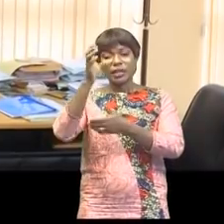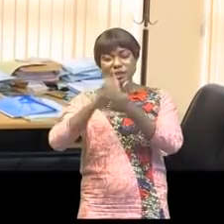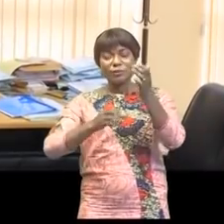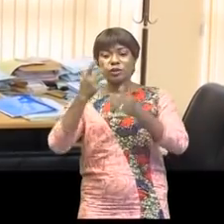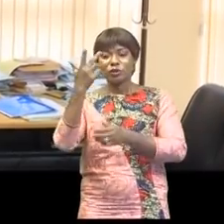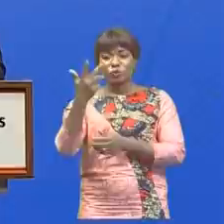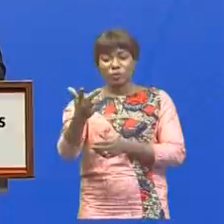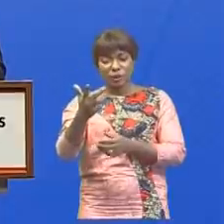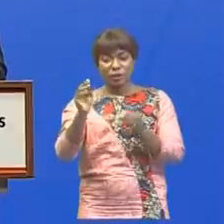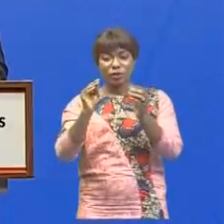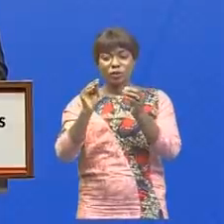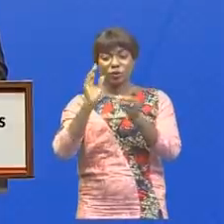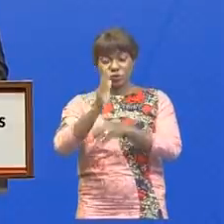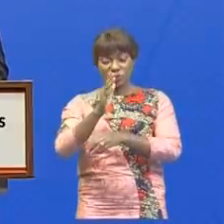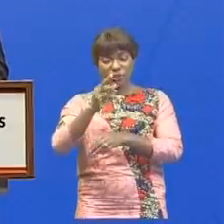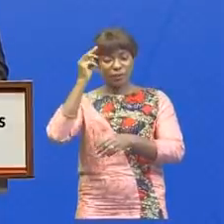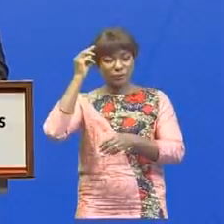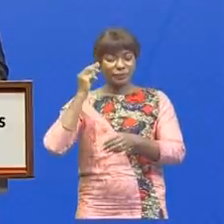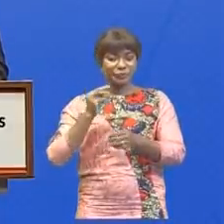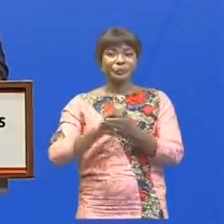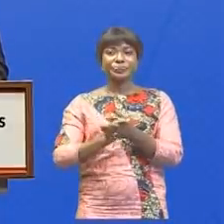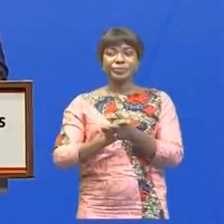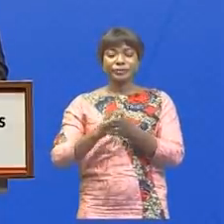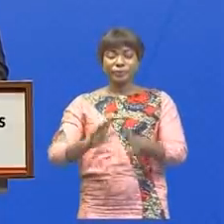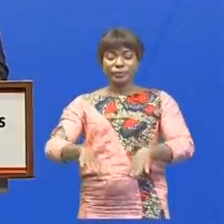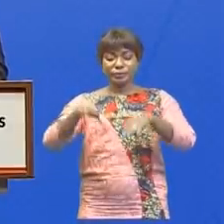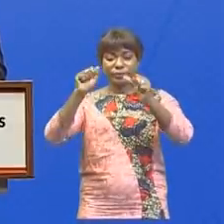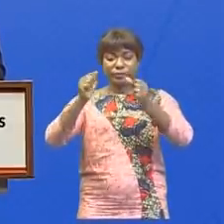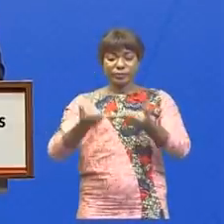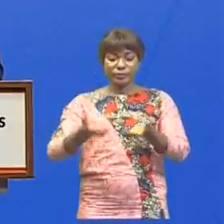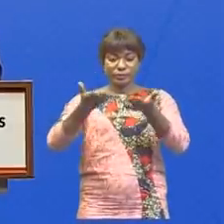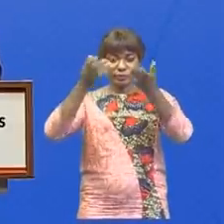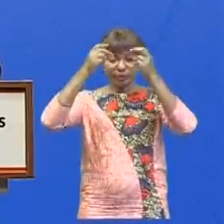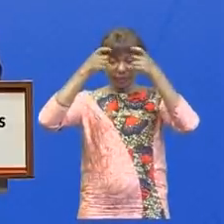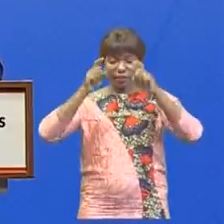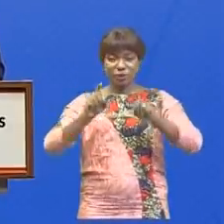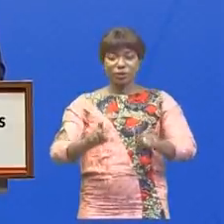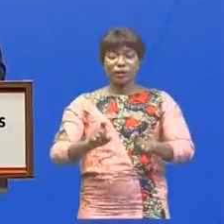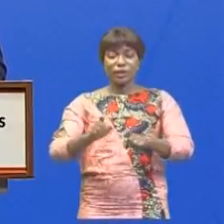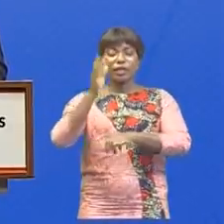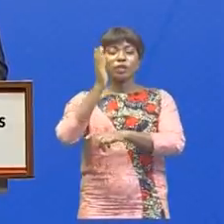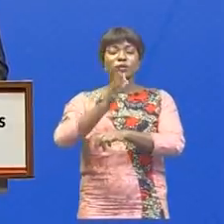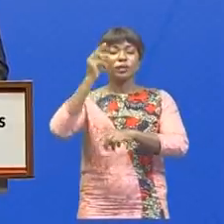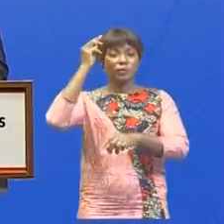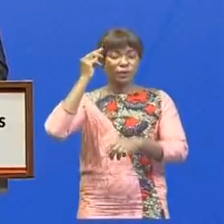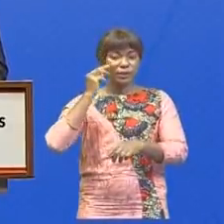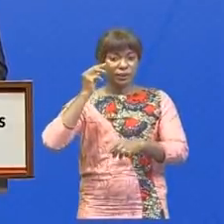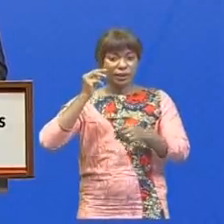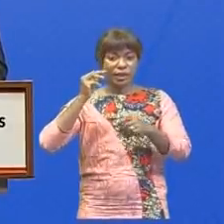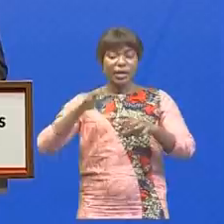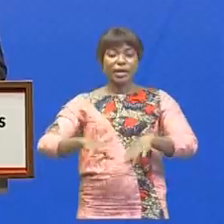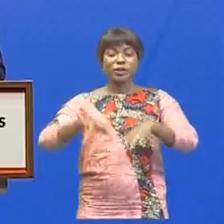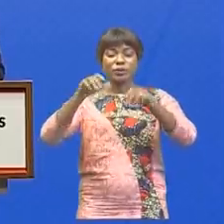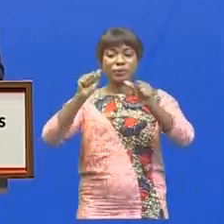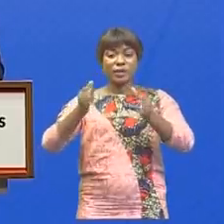des ministres Approbation d'un relevé des décisions du Conseil des ministres Le Conseil des ministres a adopté les relevés